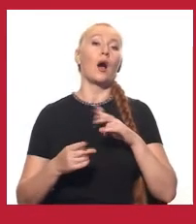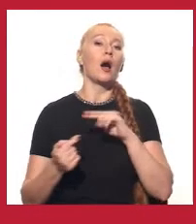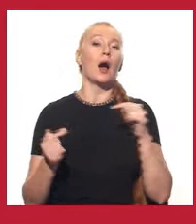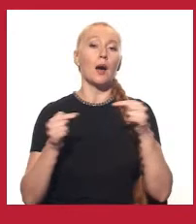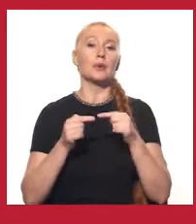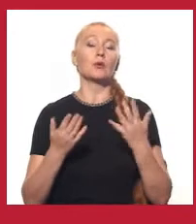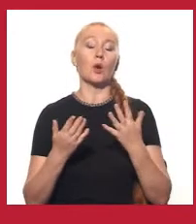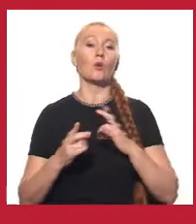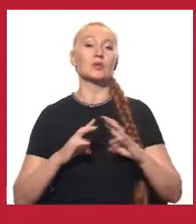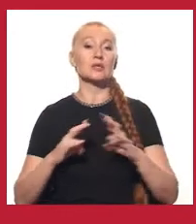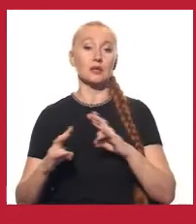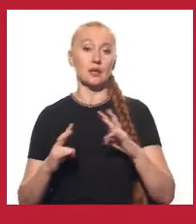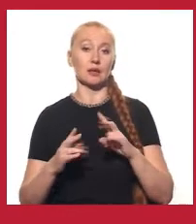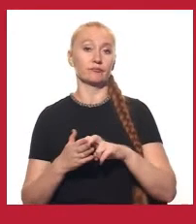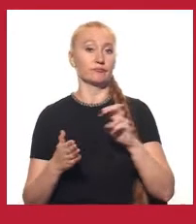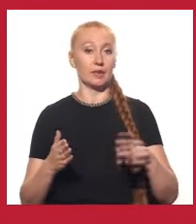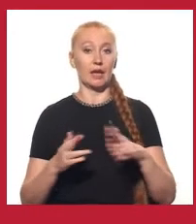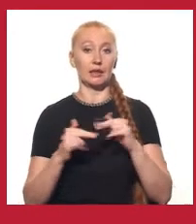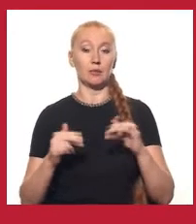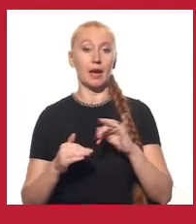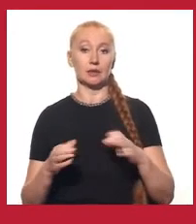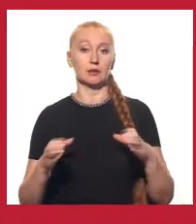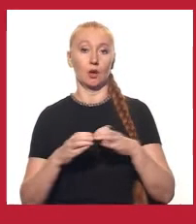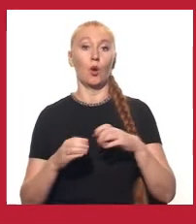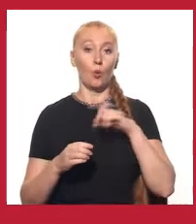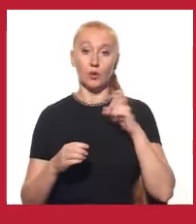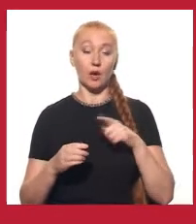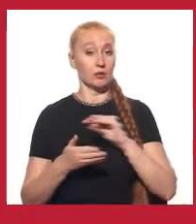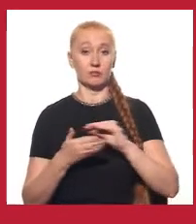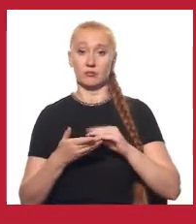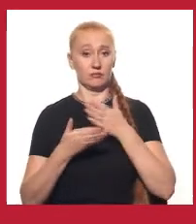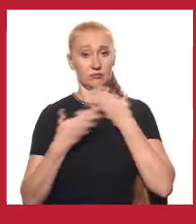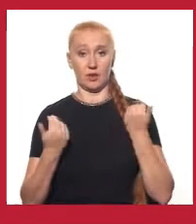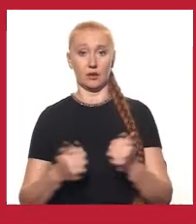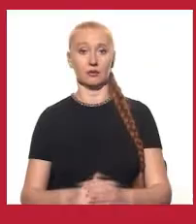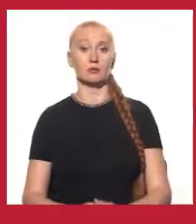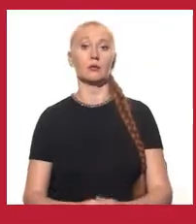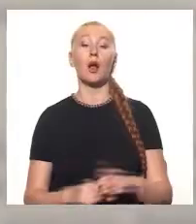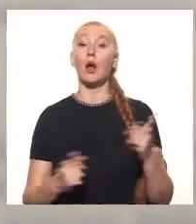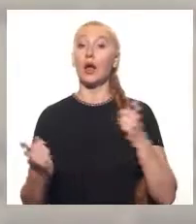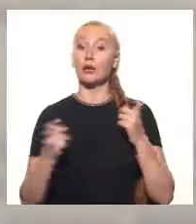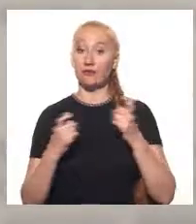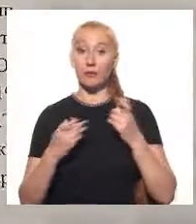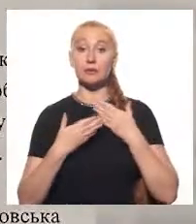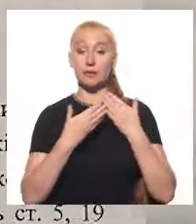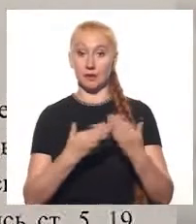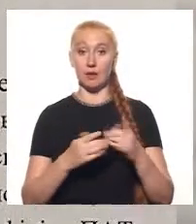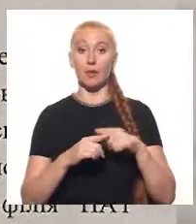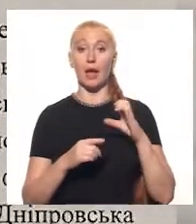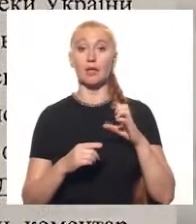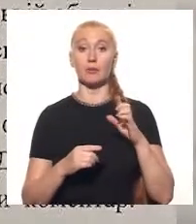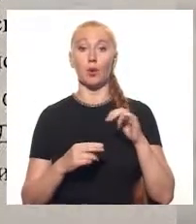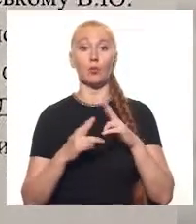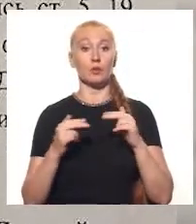певного сепаратизму, щодо виходу Дніпра зі складу України, такого ніде не було сказано. З інформаційними запитами